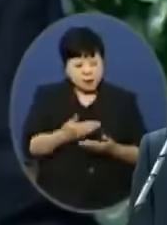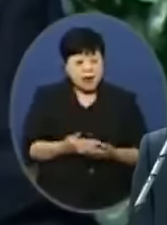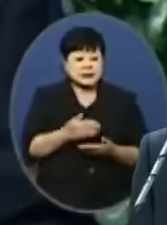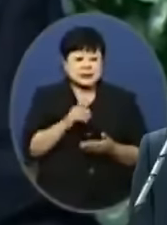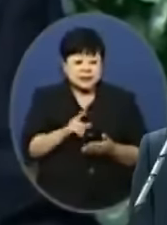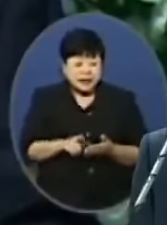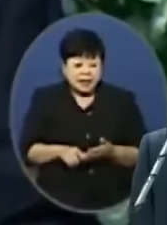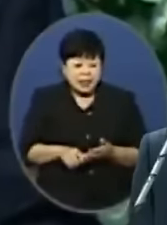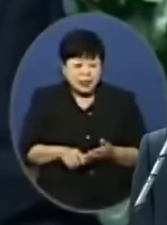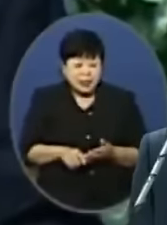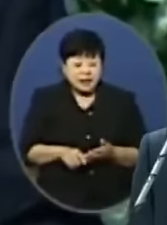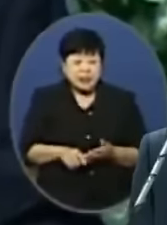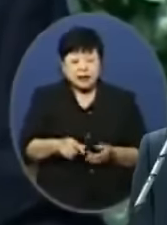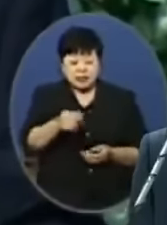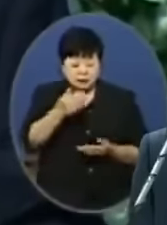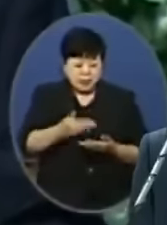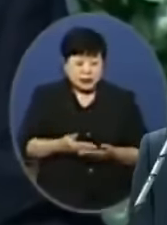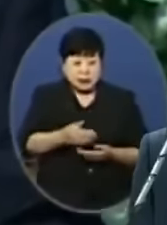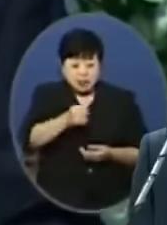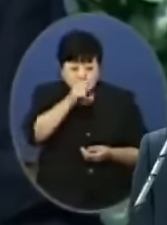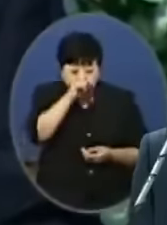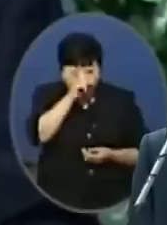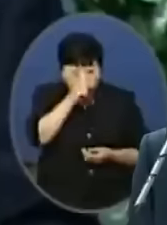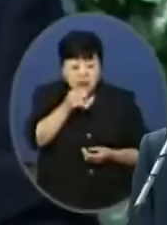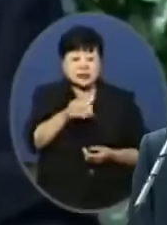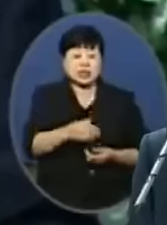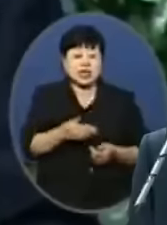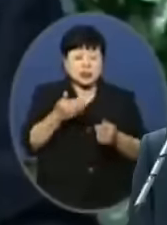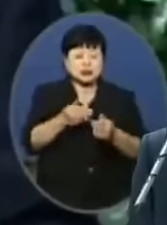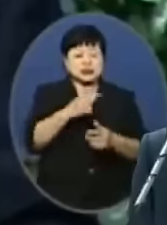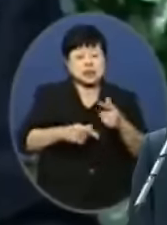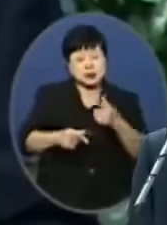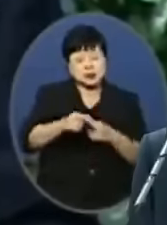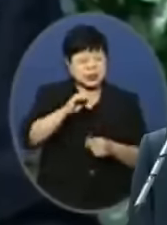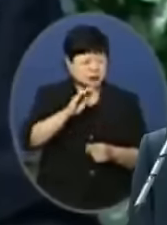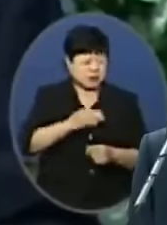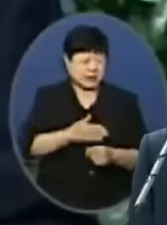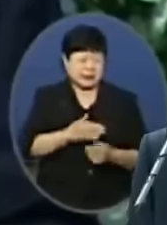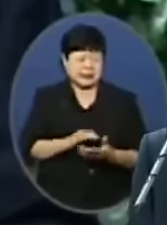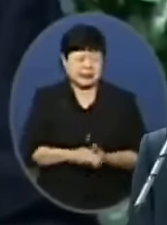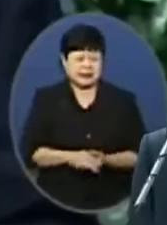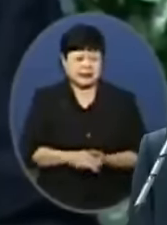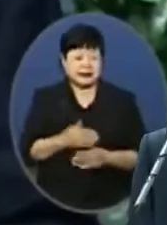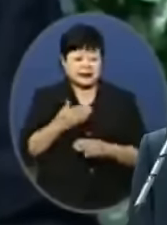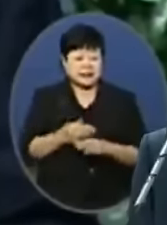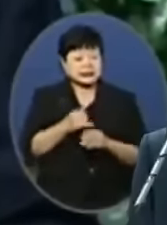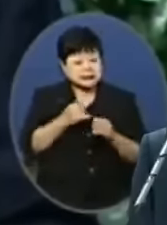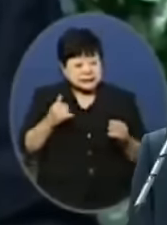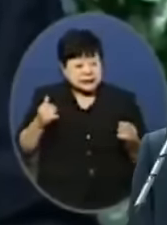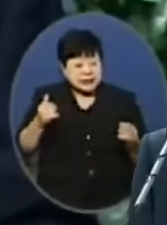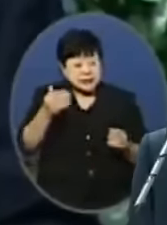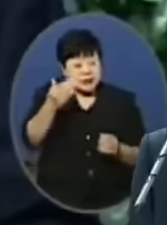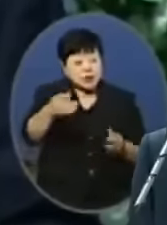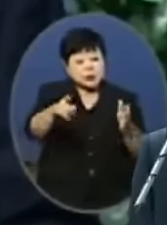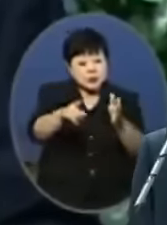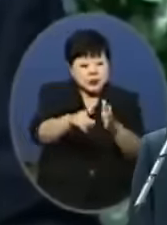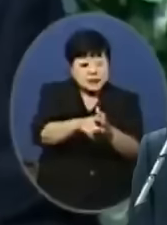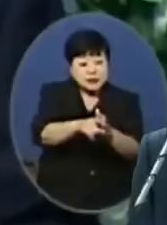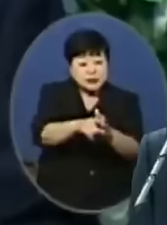때는 받으니까 좋지요. 그러나 줄 때보다 못합니다. 남이 여러분을